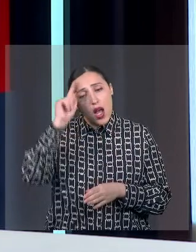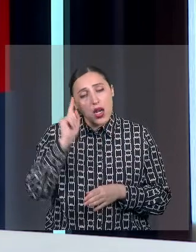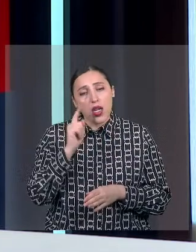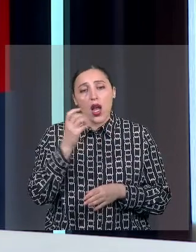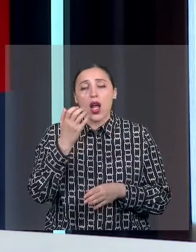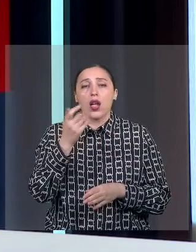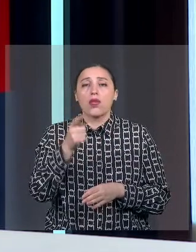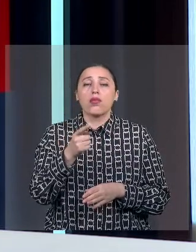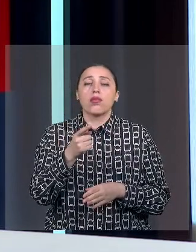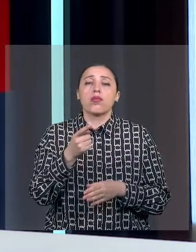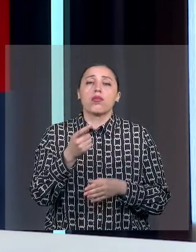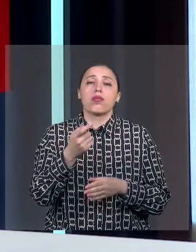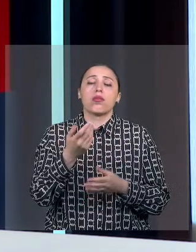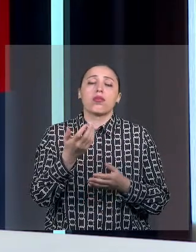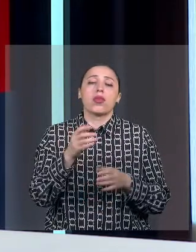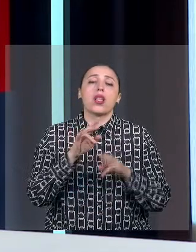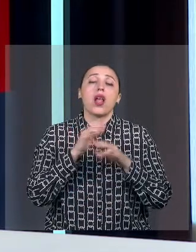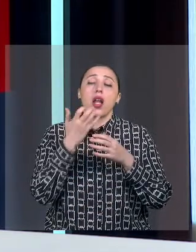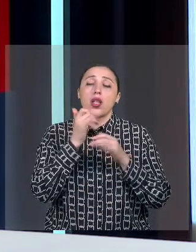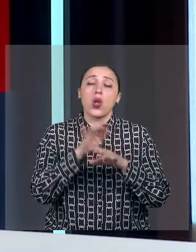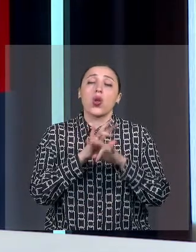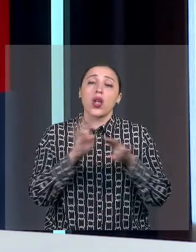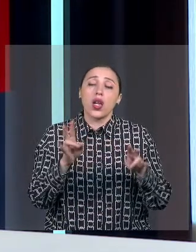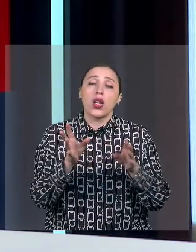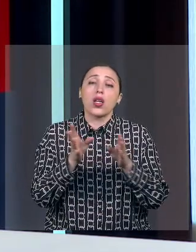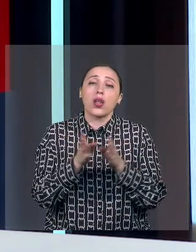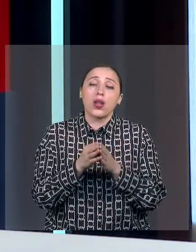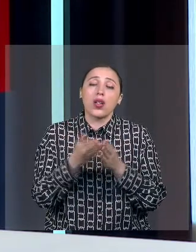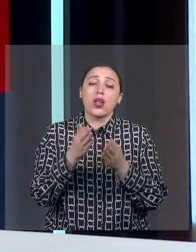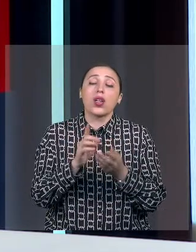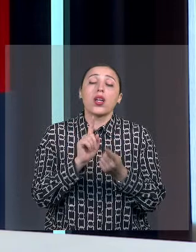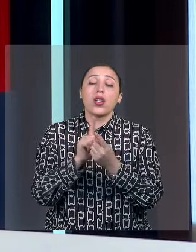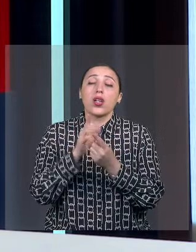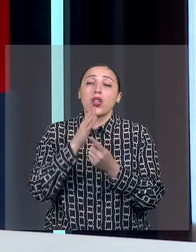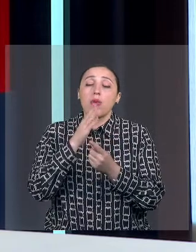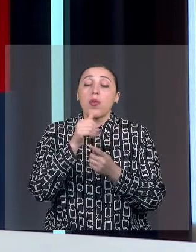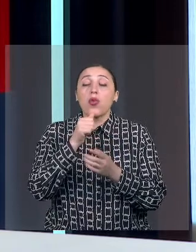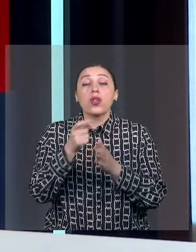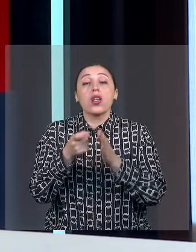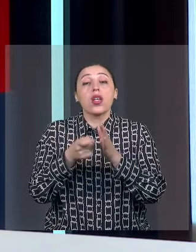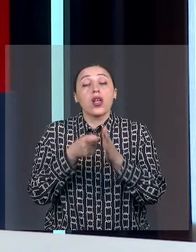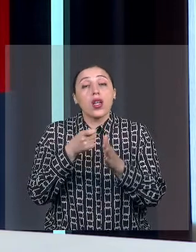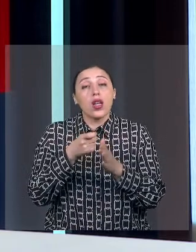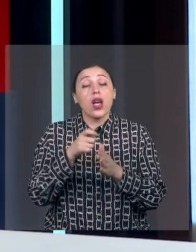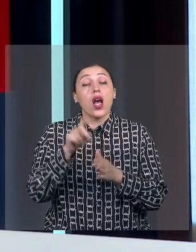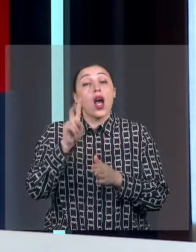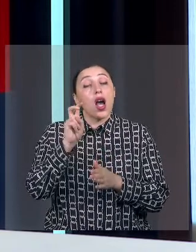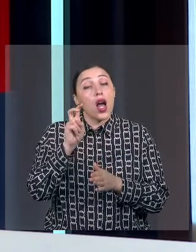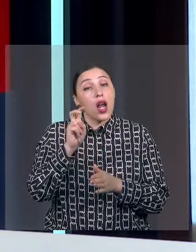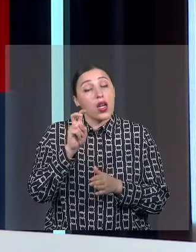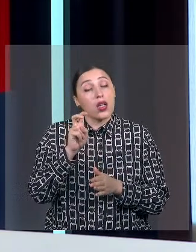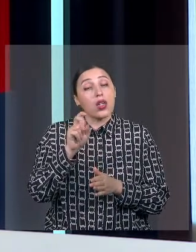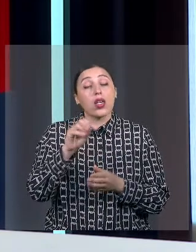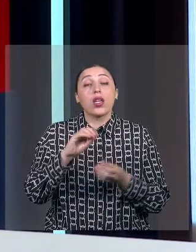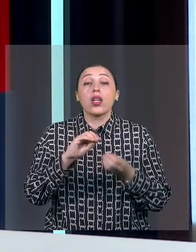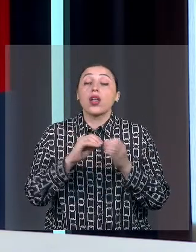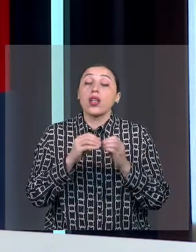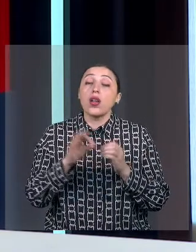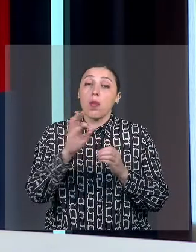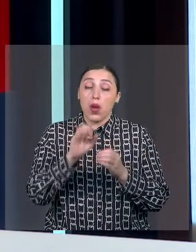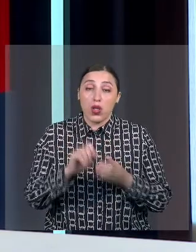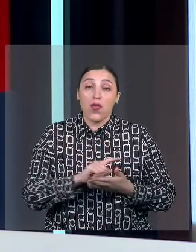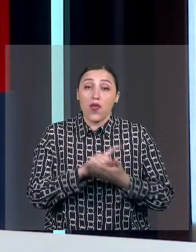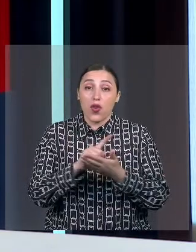արտգործնախարարներին հյուրընկալած Միացյալ Նահանգների պետդեպարտամենտից է հետաքրքրվել, թե արդյոք քննարկվում է նաև Լեռնային Ղարաբաղին առնչվող